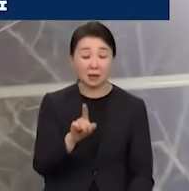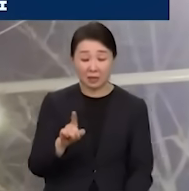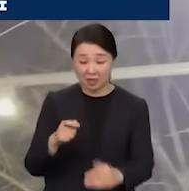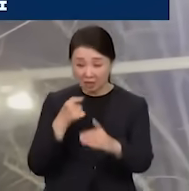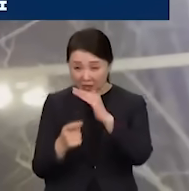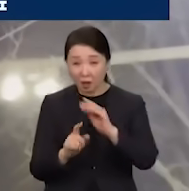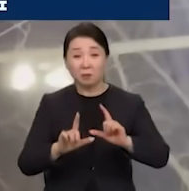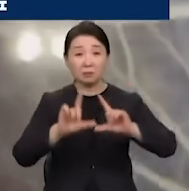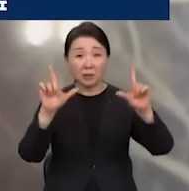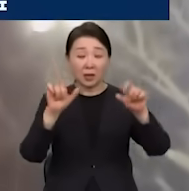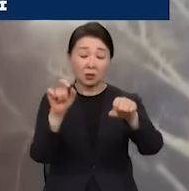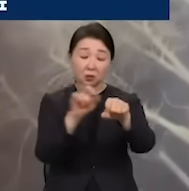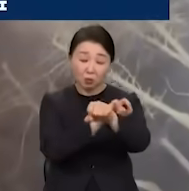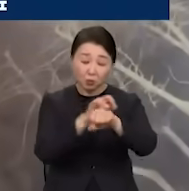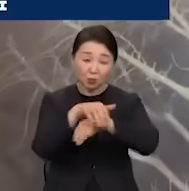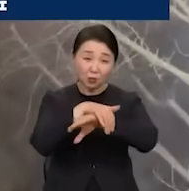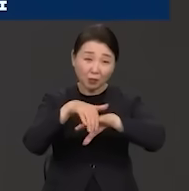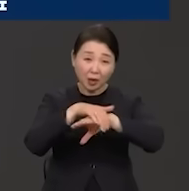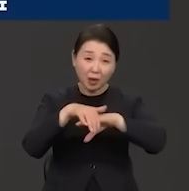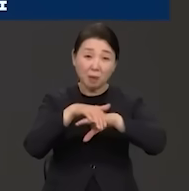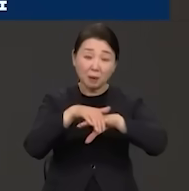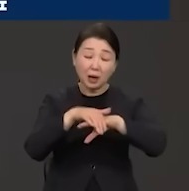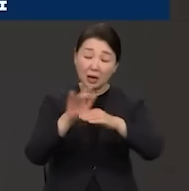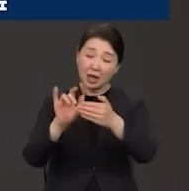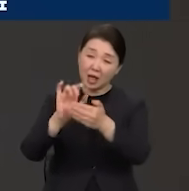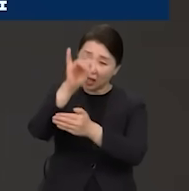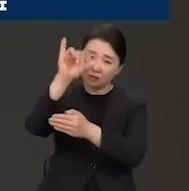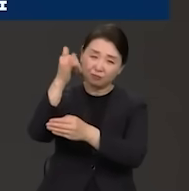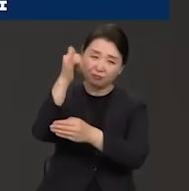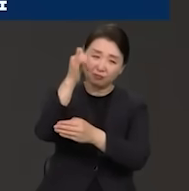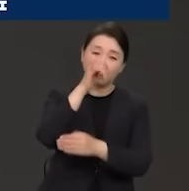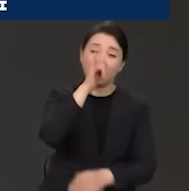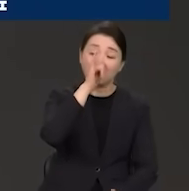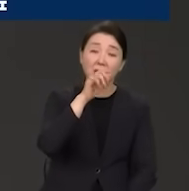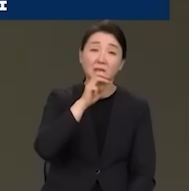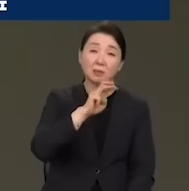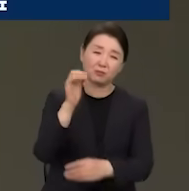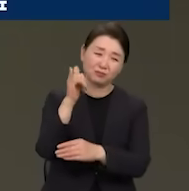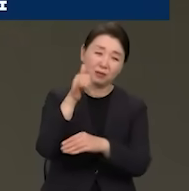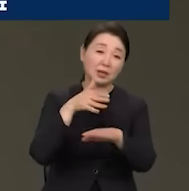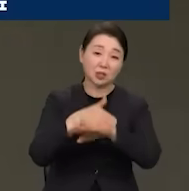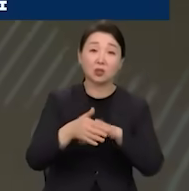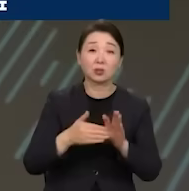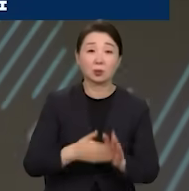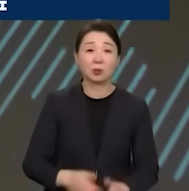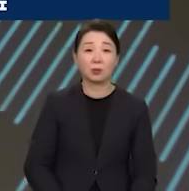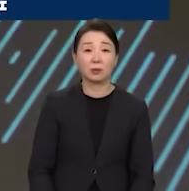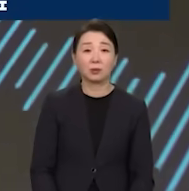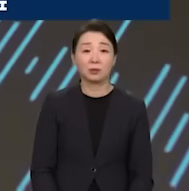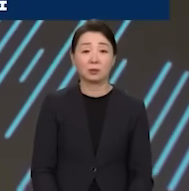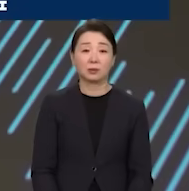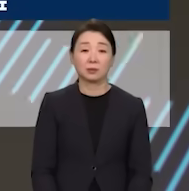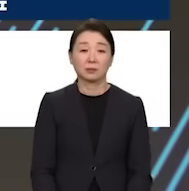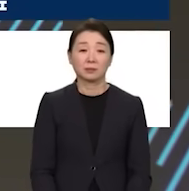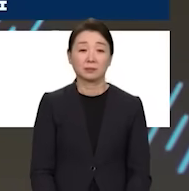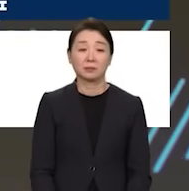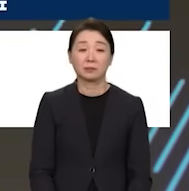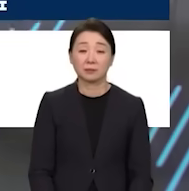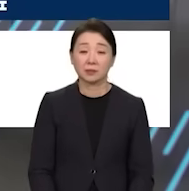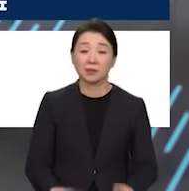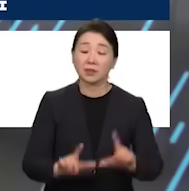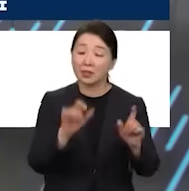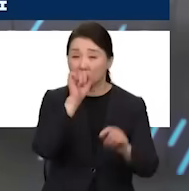밤 특수작전 항공단 헬기 출동은 30분 넘게 지연됐습니다. 그날 날씨는 별로